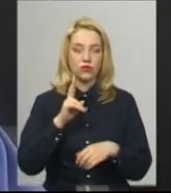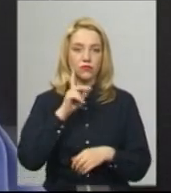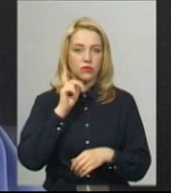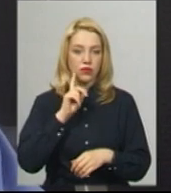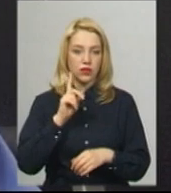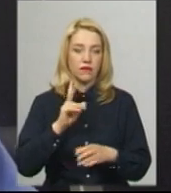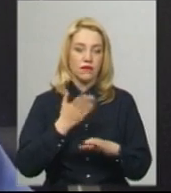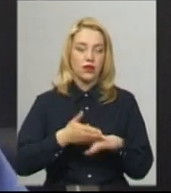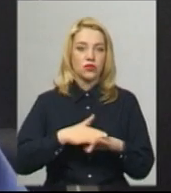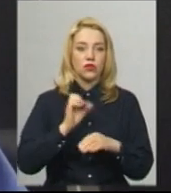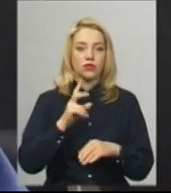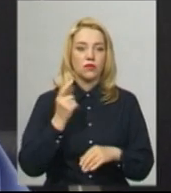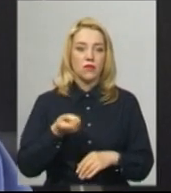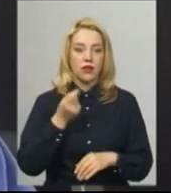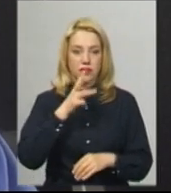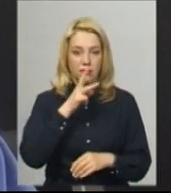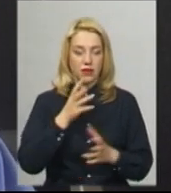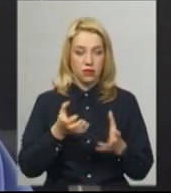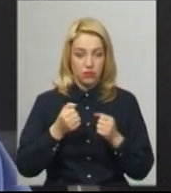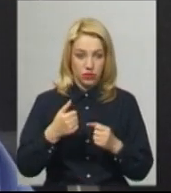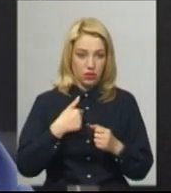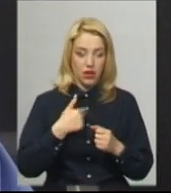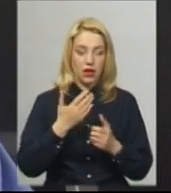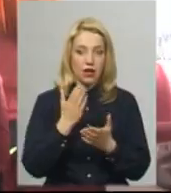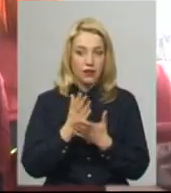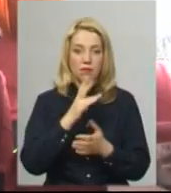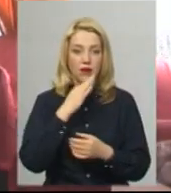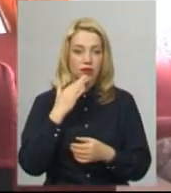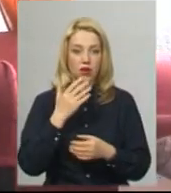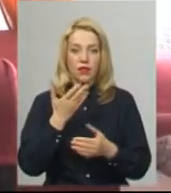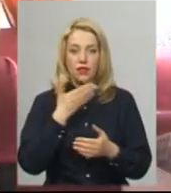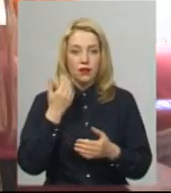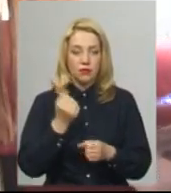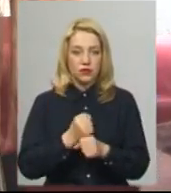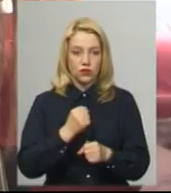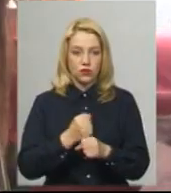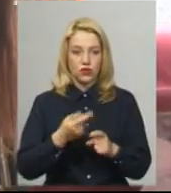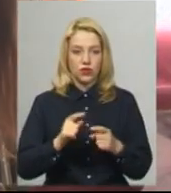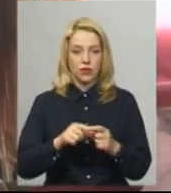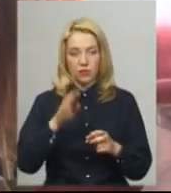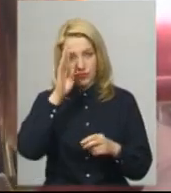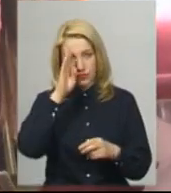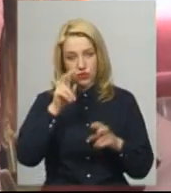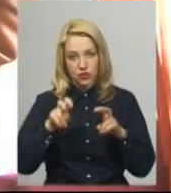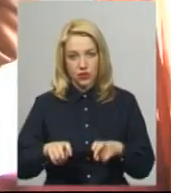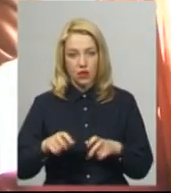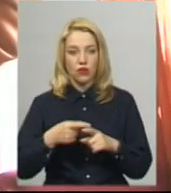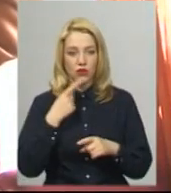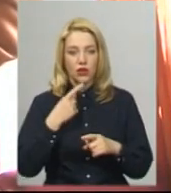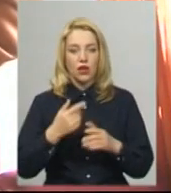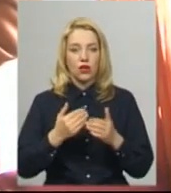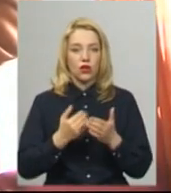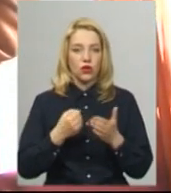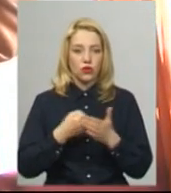там тяжко, хто малую зарплату отримає. А я ж багато не працюючи. Пасажир цього ж автобусу Валерій Гвоздіков каже, до підняття